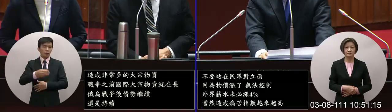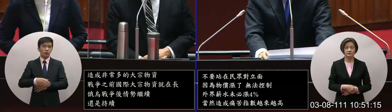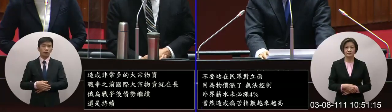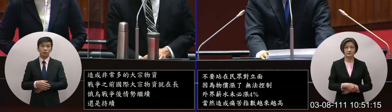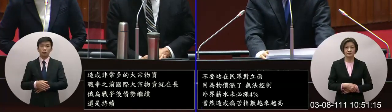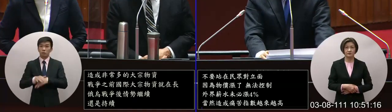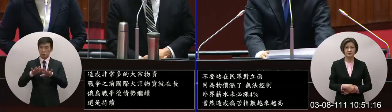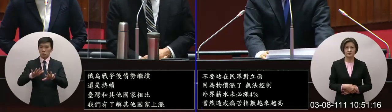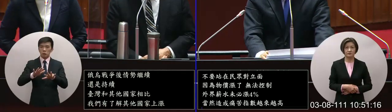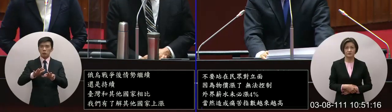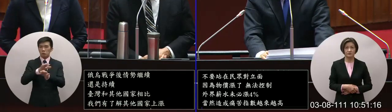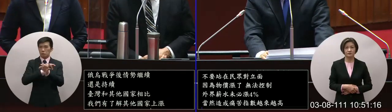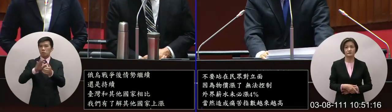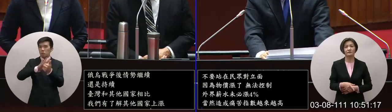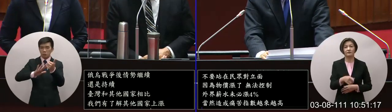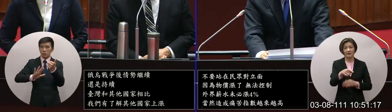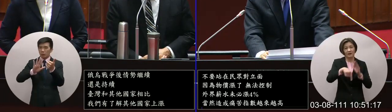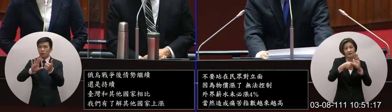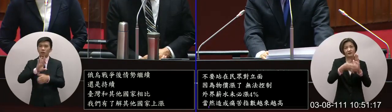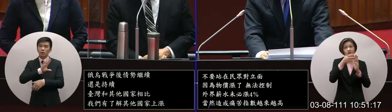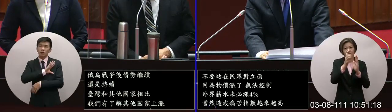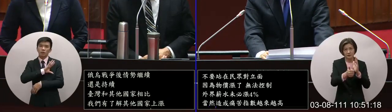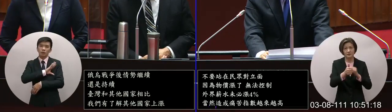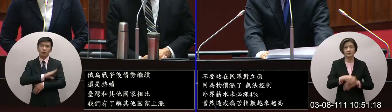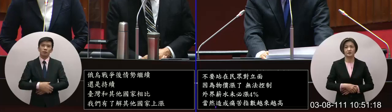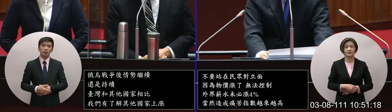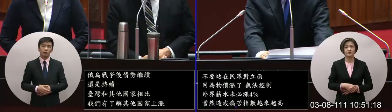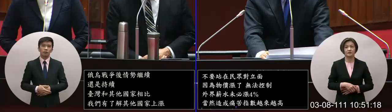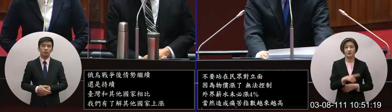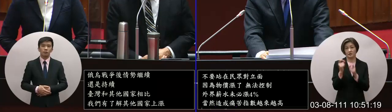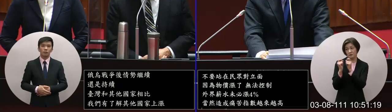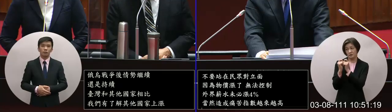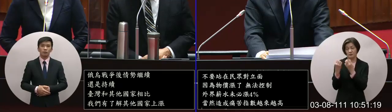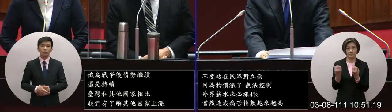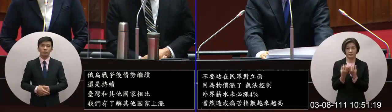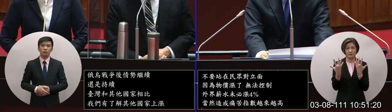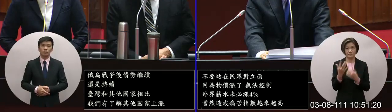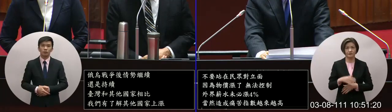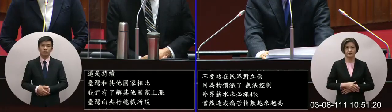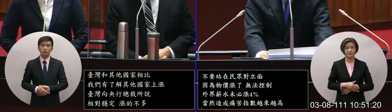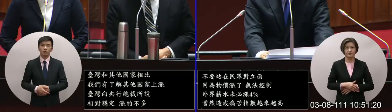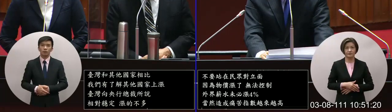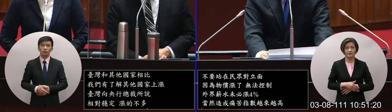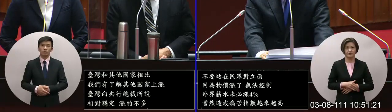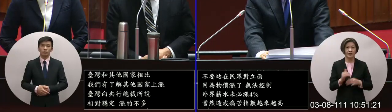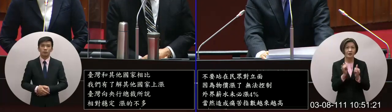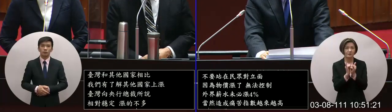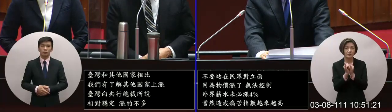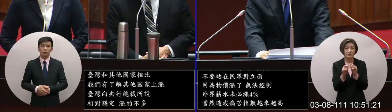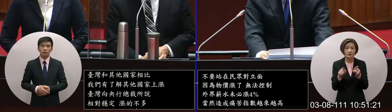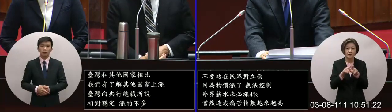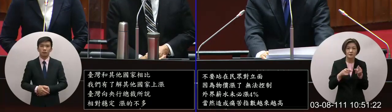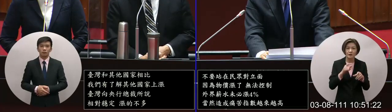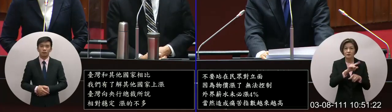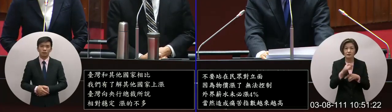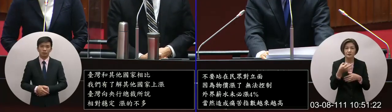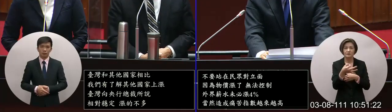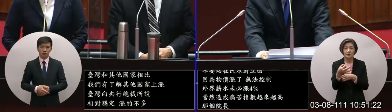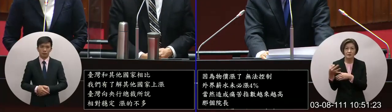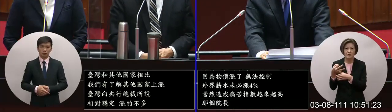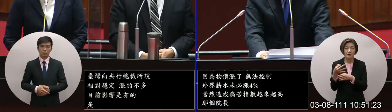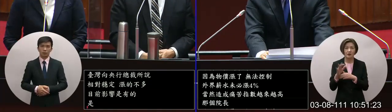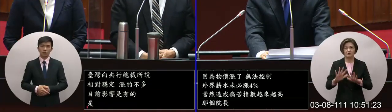响目前是有的，是。 那个院长，我们就讲最近发生的事情，民生必需品的涨幅绝对是民